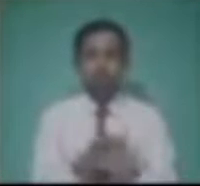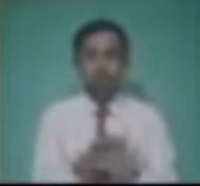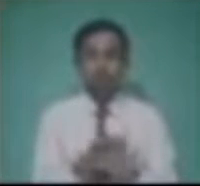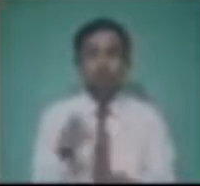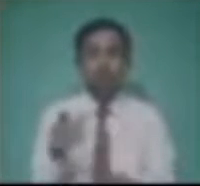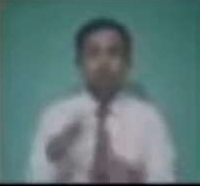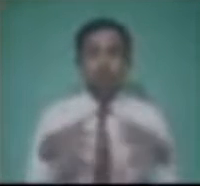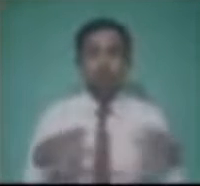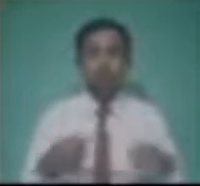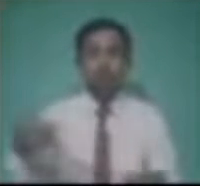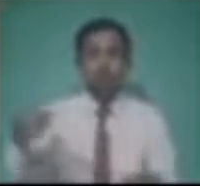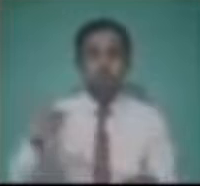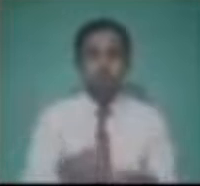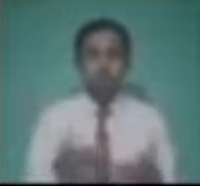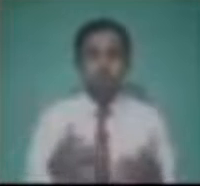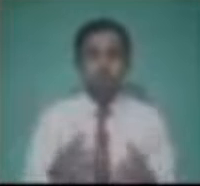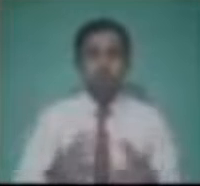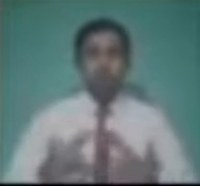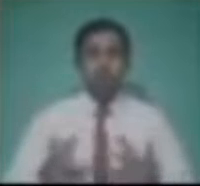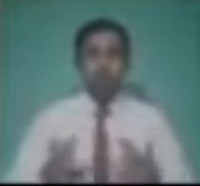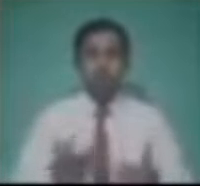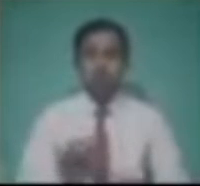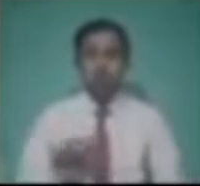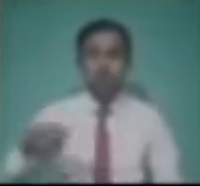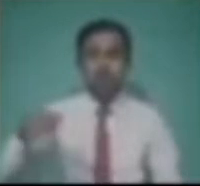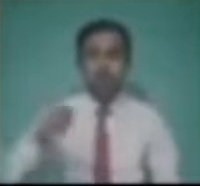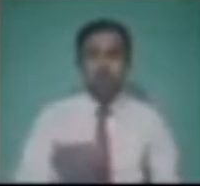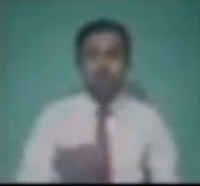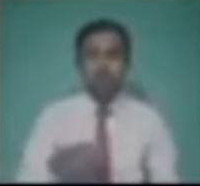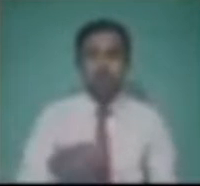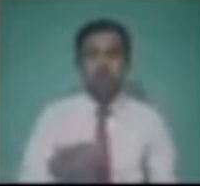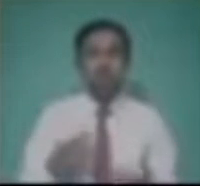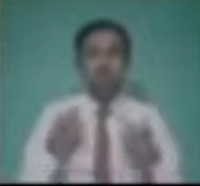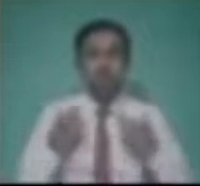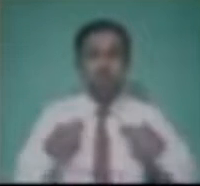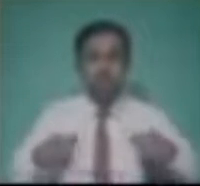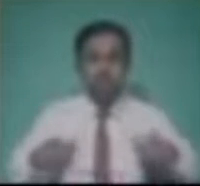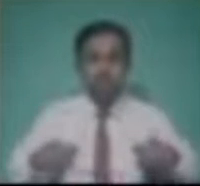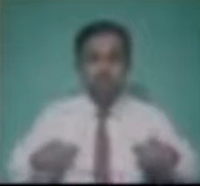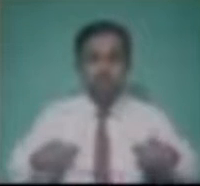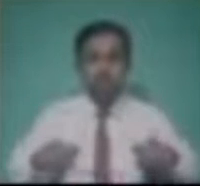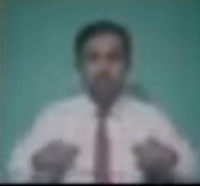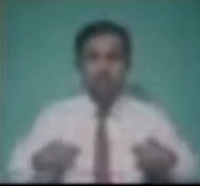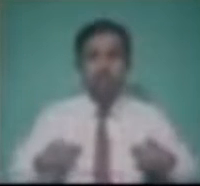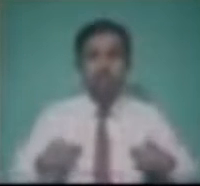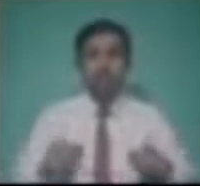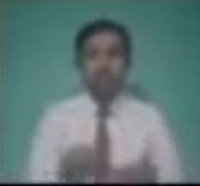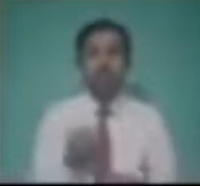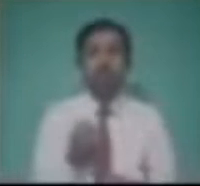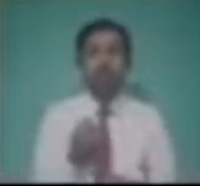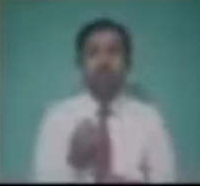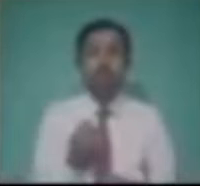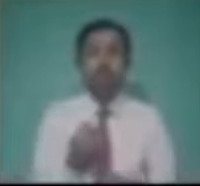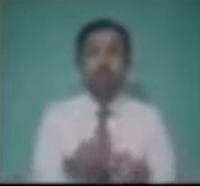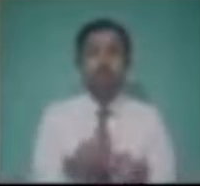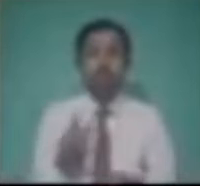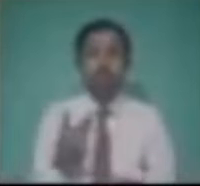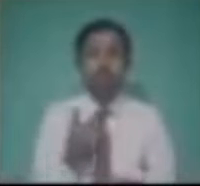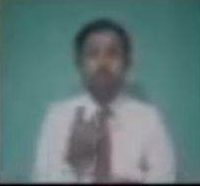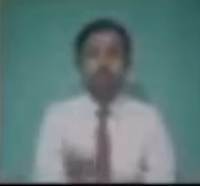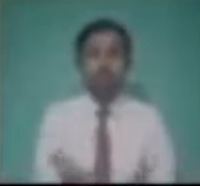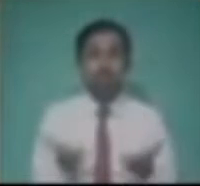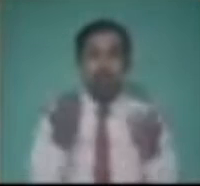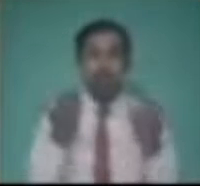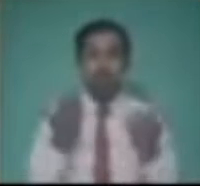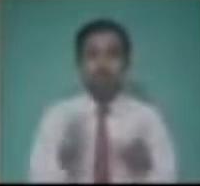කඩවලකට ගිහිල්ලා බඩුවක් ගන්න බෑ. සපත්තු කූට්ටමක් ගන්න බෑ. මේස් බැනියමක් ගන්න බෑ. බිල මිල තුගුණයක් හතර ගුණයක් වෙලයි